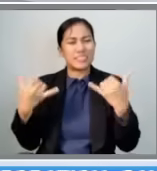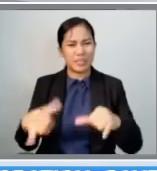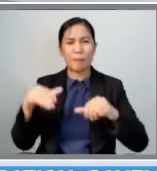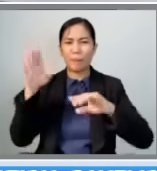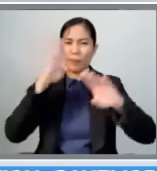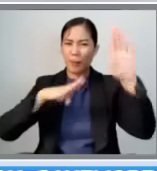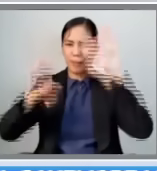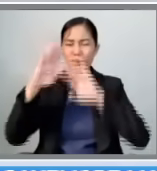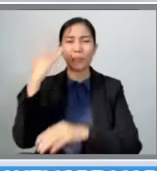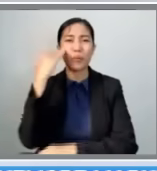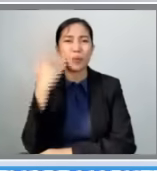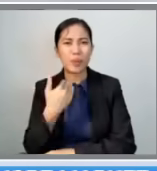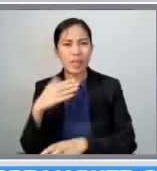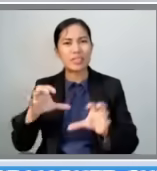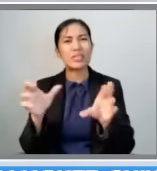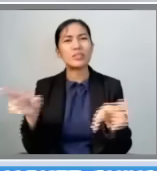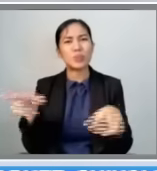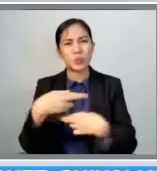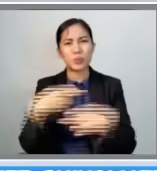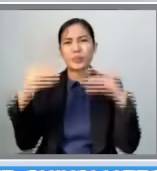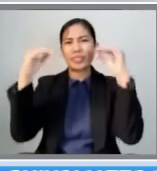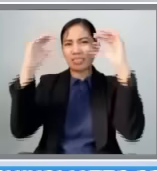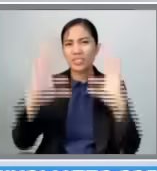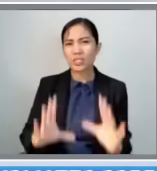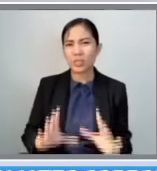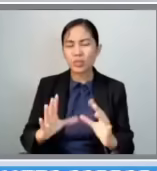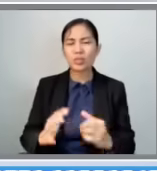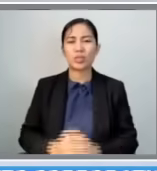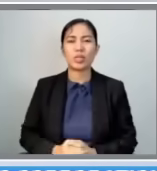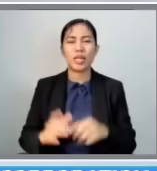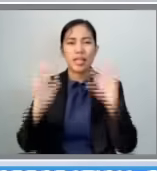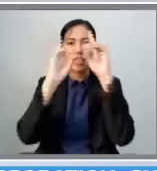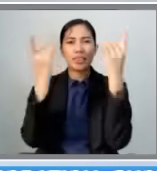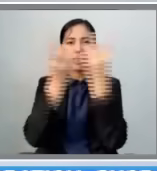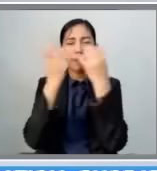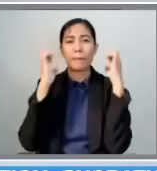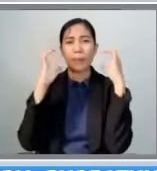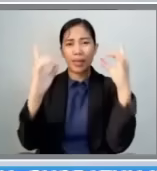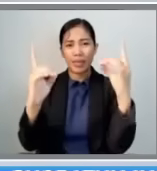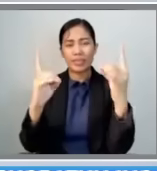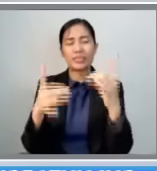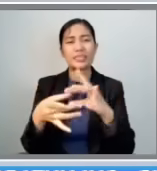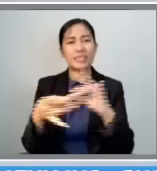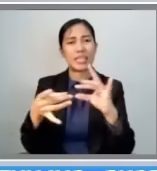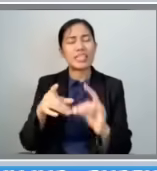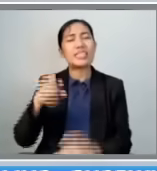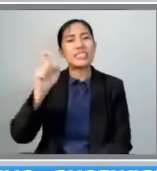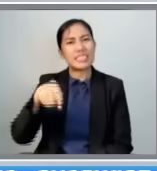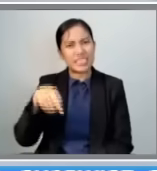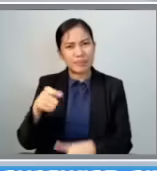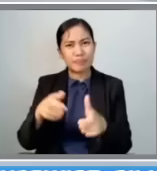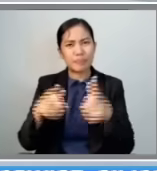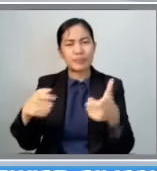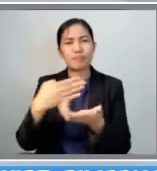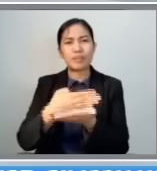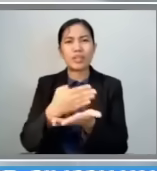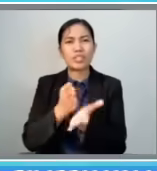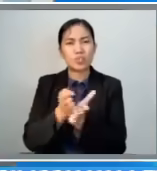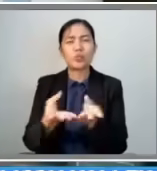ngayong taon. Sabi ng DepEd, kailangan ng malaking budget para masolusyonan ito. Balita natin ni Sandra Ginaldo.